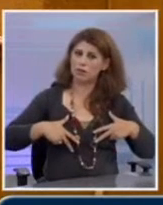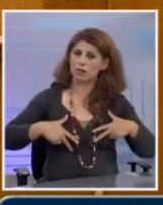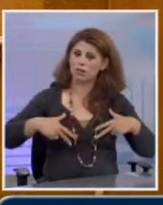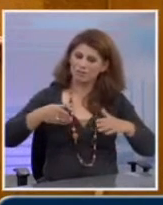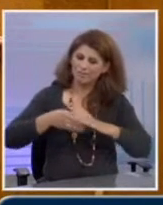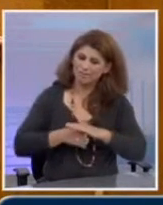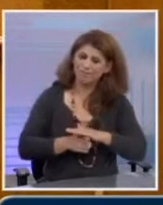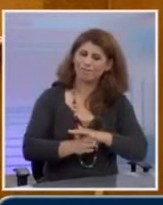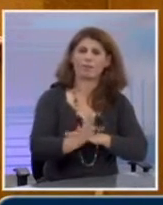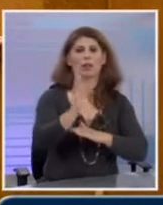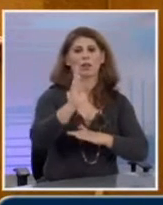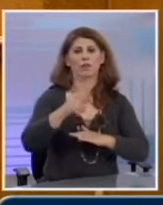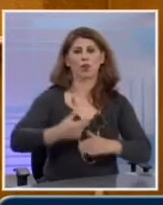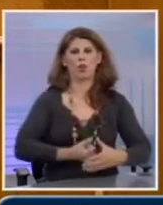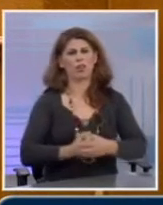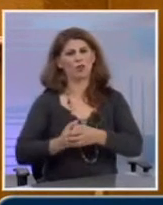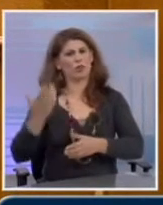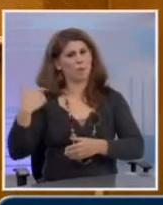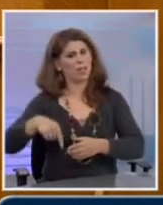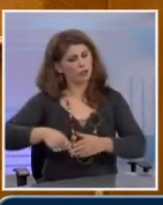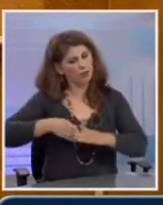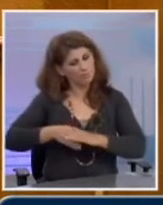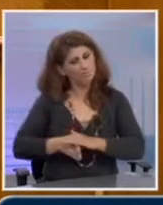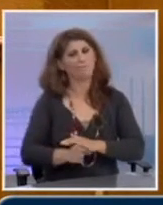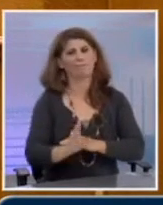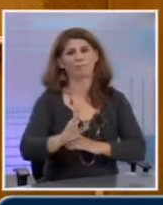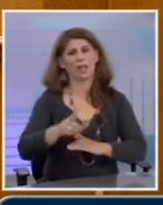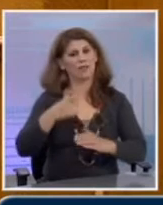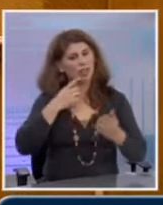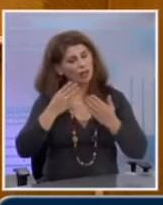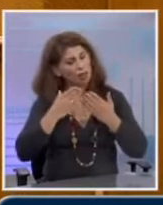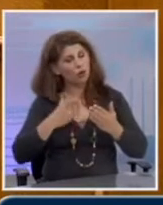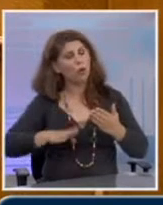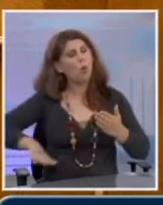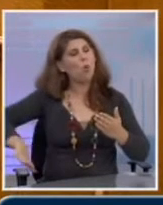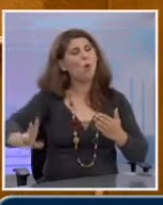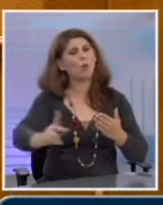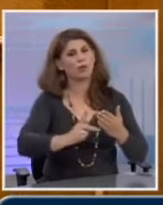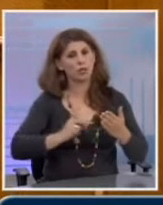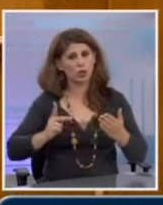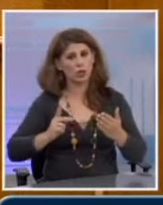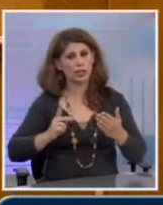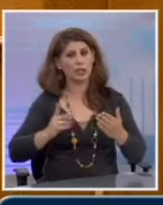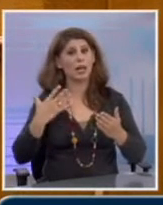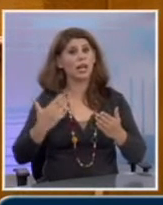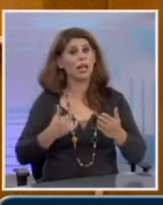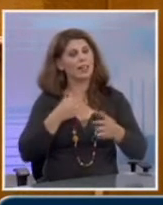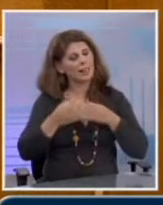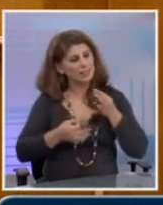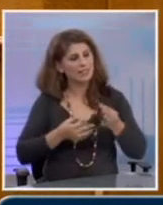το φαύλο κύκλο της λιτότητας. Και νομίζω ότι αυτή η κατανόηση έχει την εξήγησή